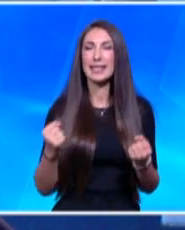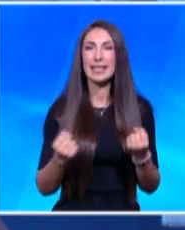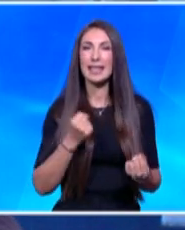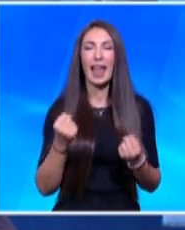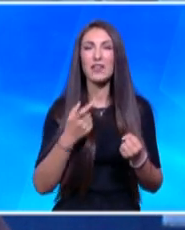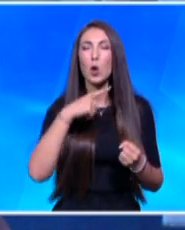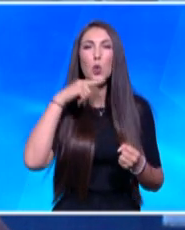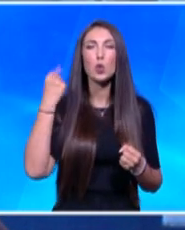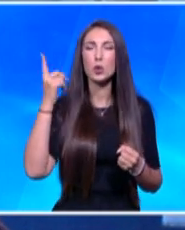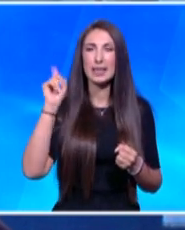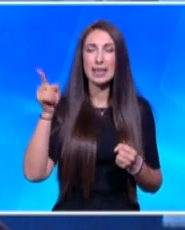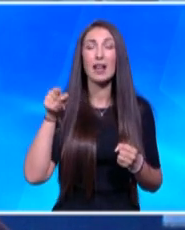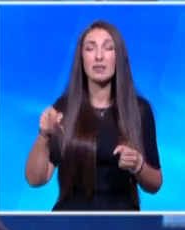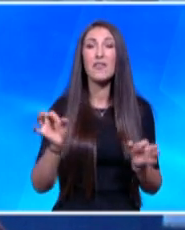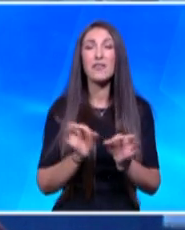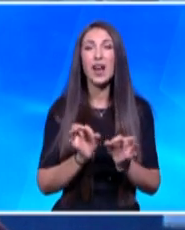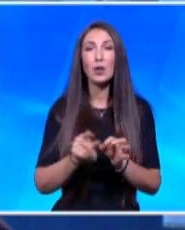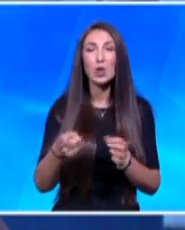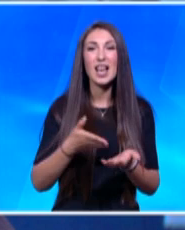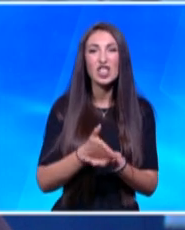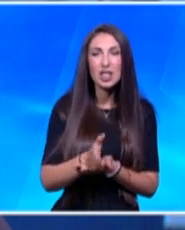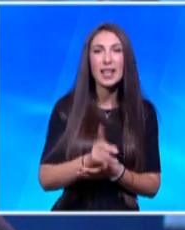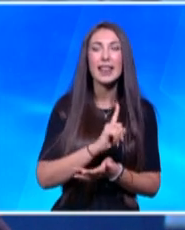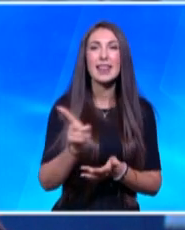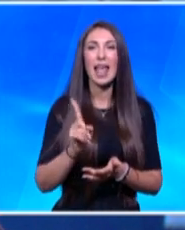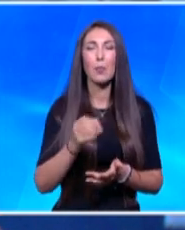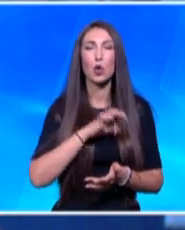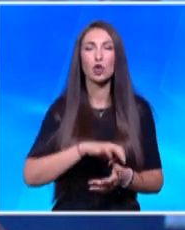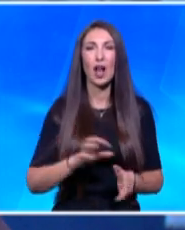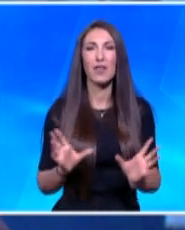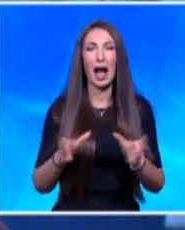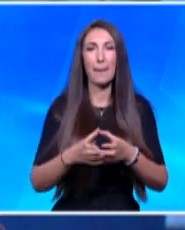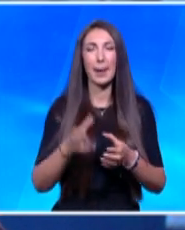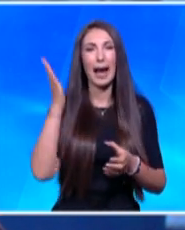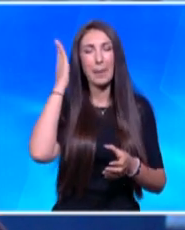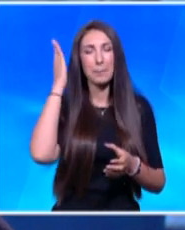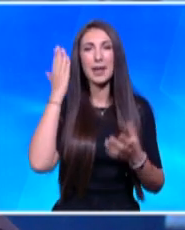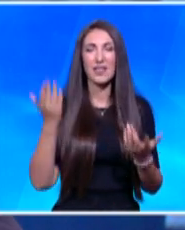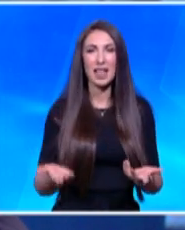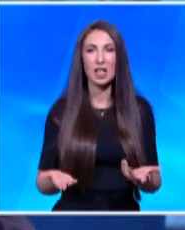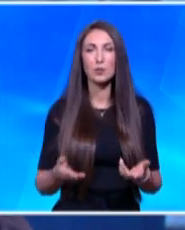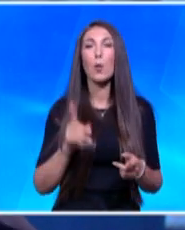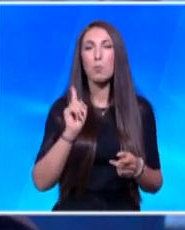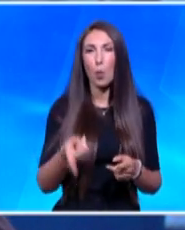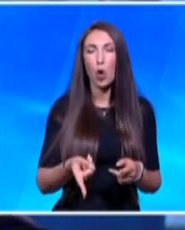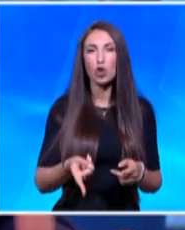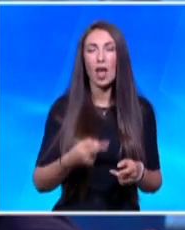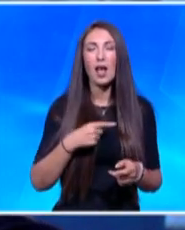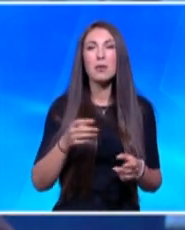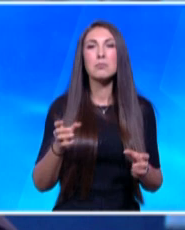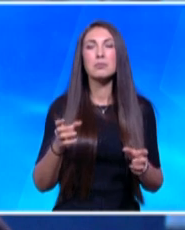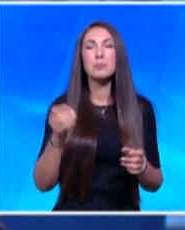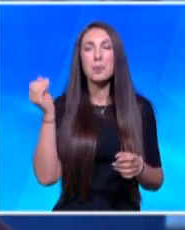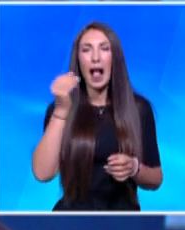като тези фактори са разчитали да не се случи това мнозинство, да не се случи този кабинет, за да може България да продължава да